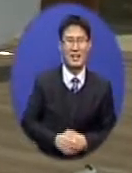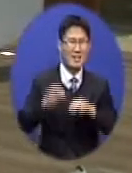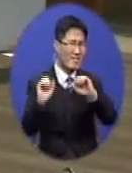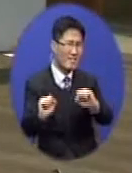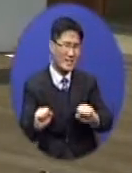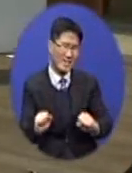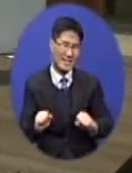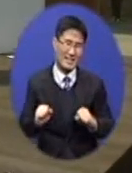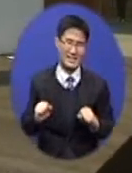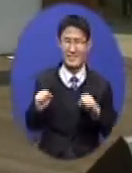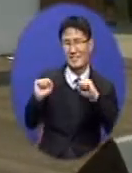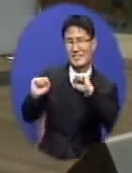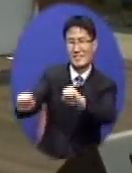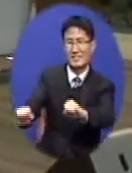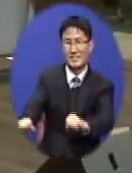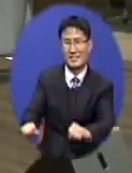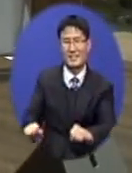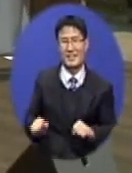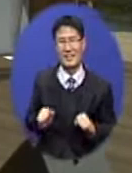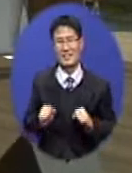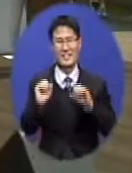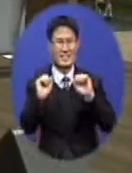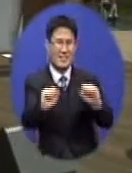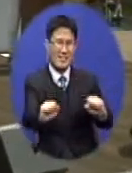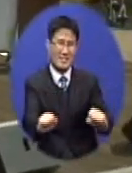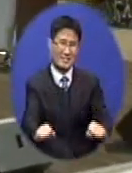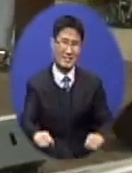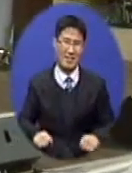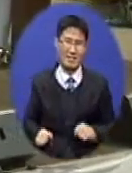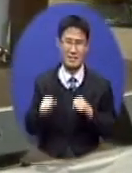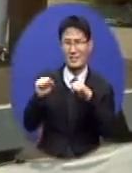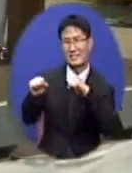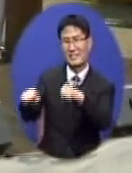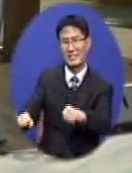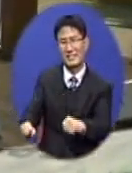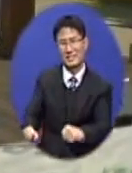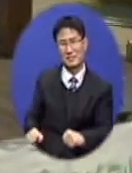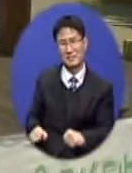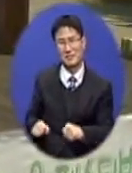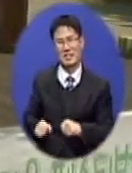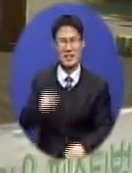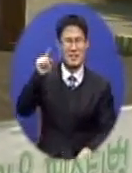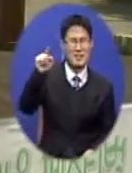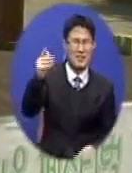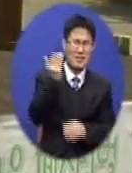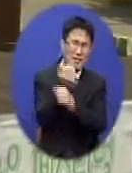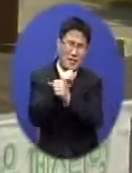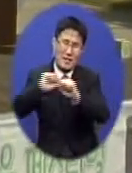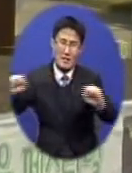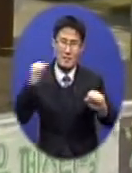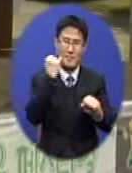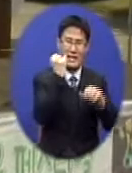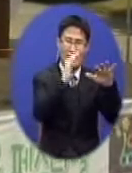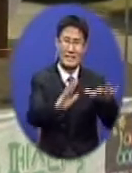어디 영차 어디 영차 어디 영차 어디 영차 저 넓은